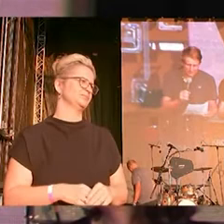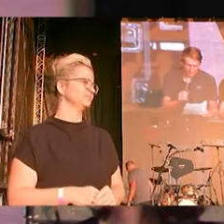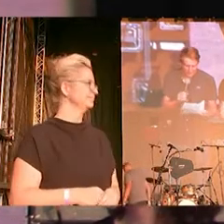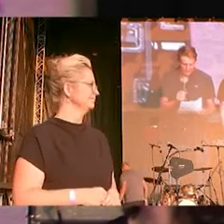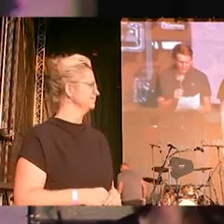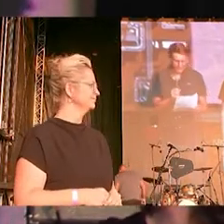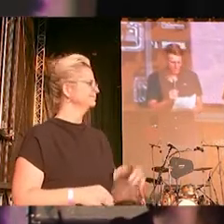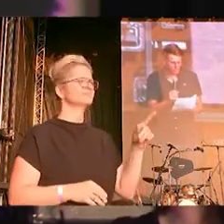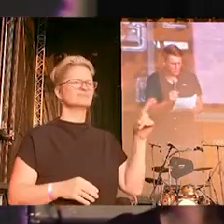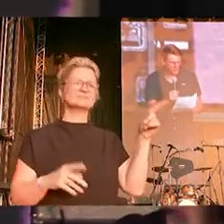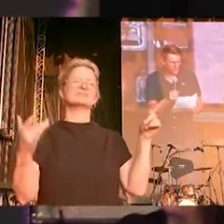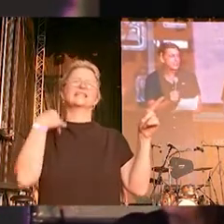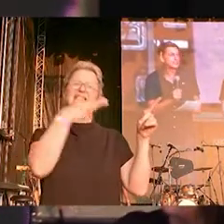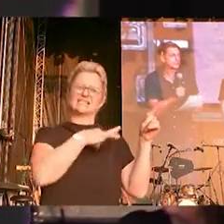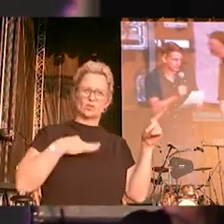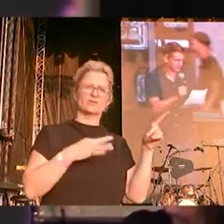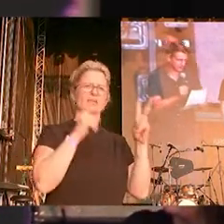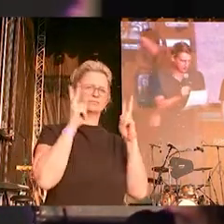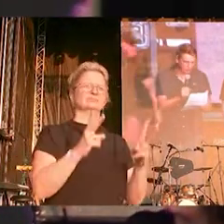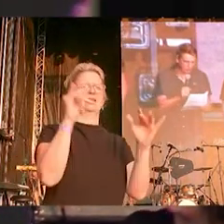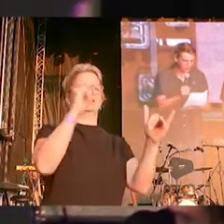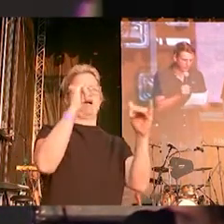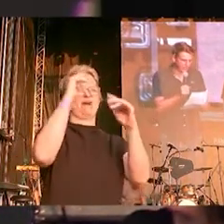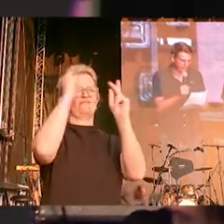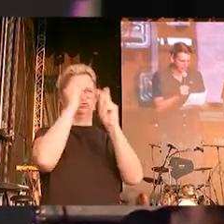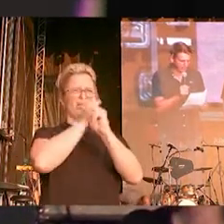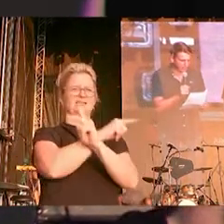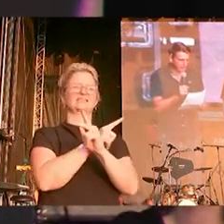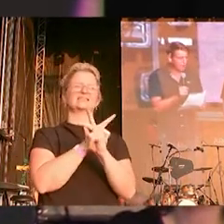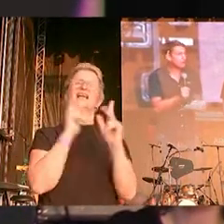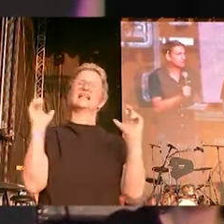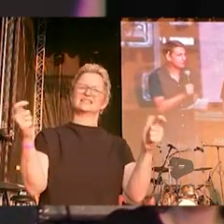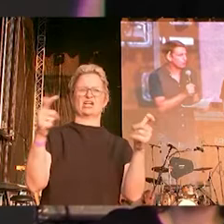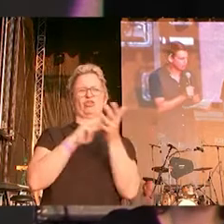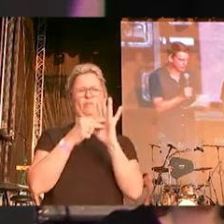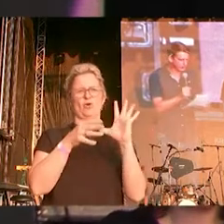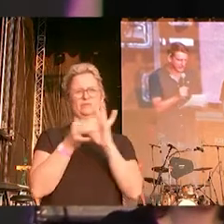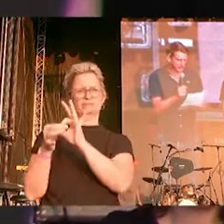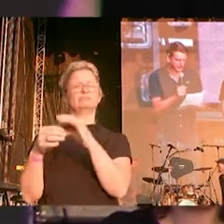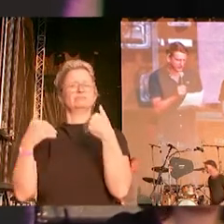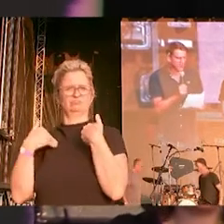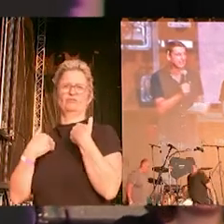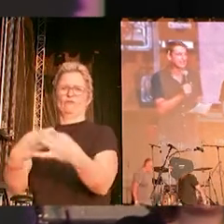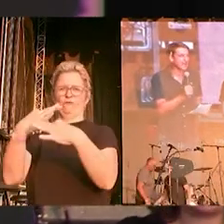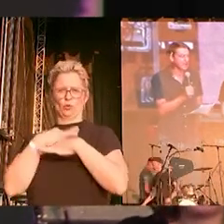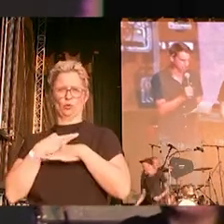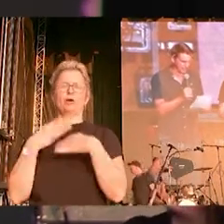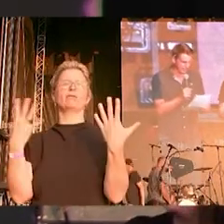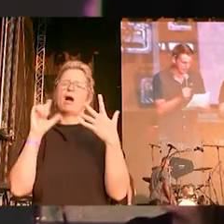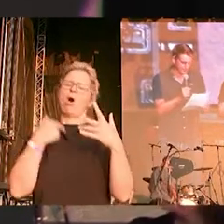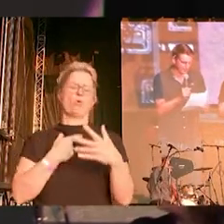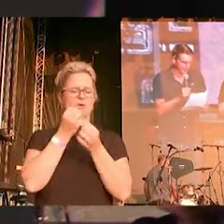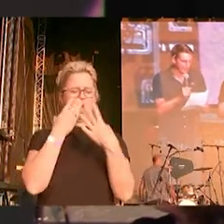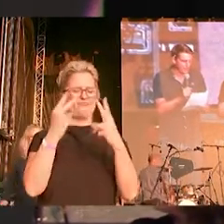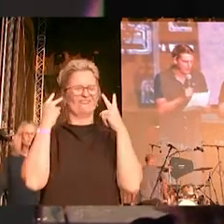Dieses Verständnis von Gesundheit als gesellschaftspolitische Frage ist für uns als Poliklinik-Syndikat ein zentraler